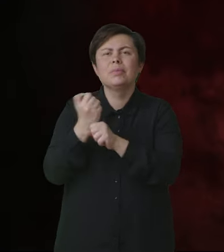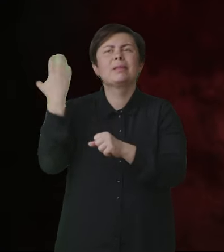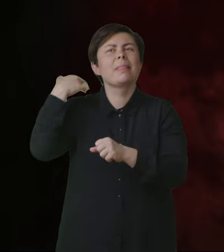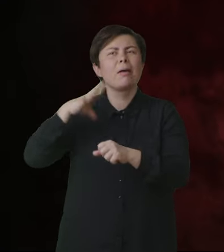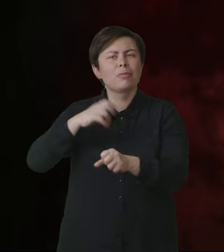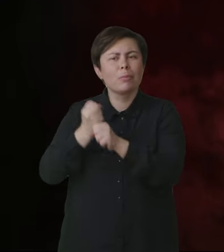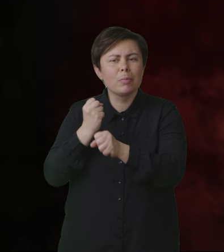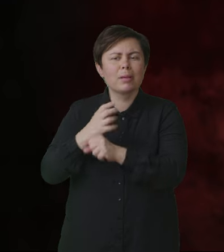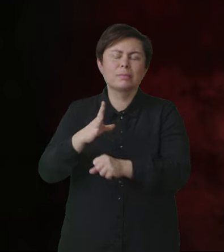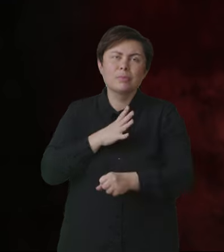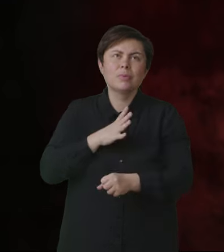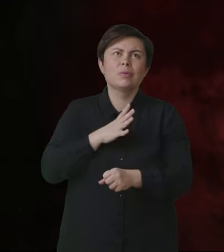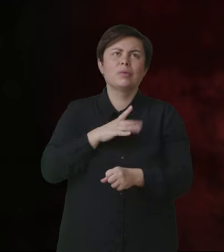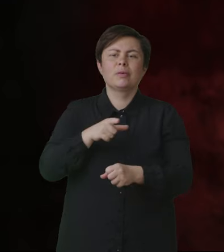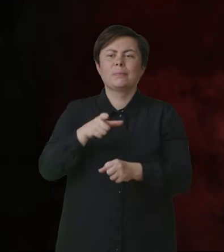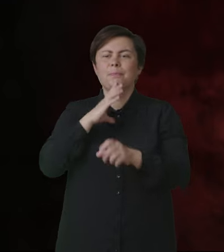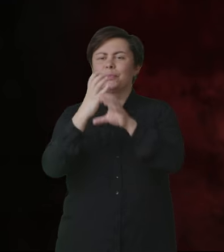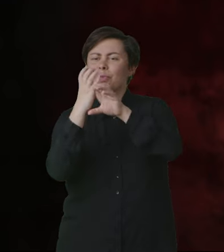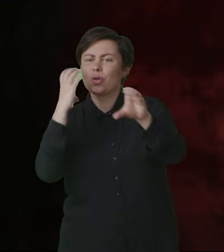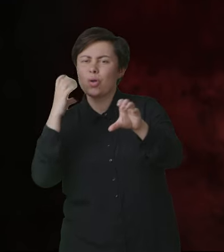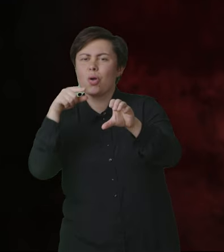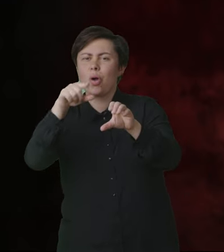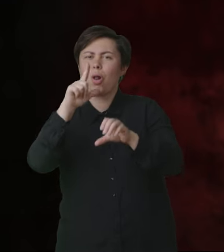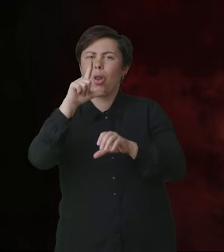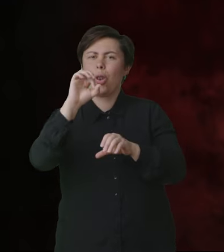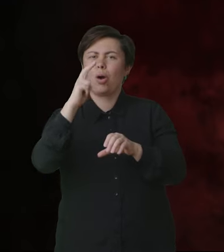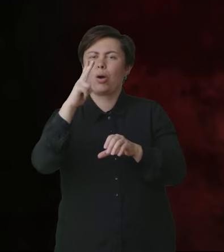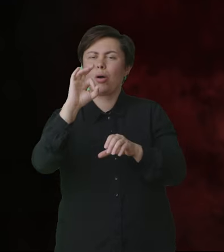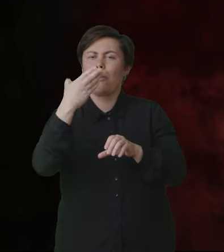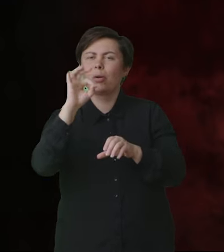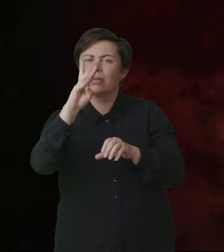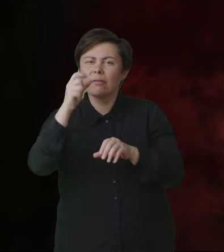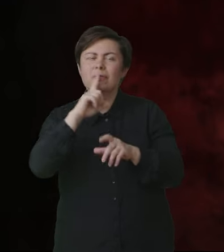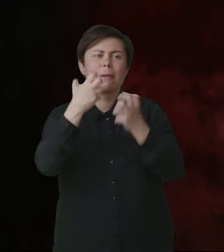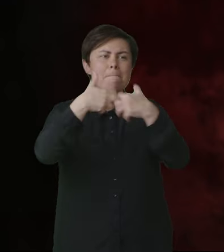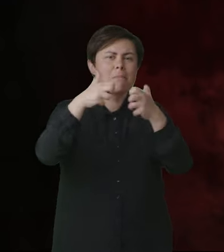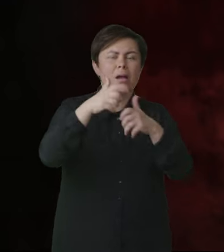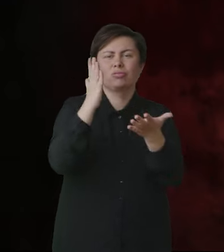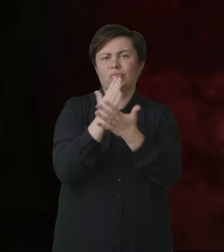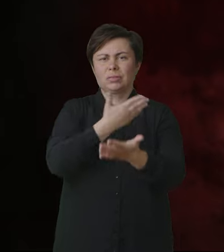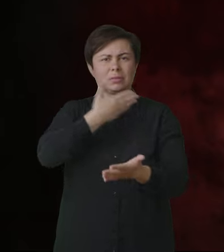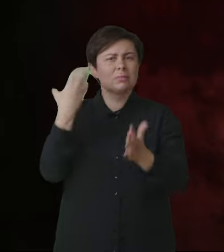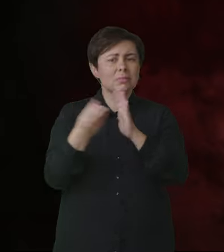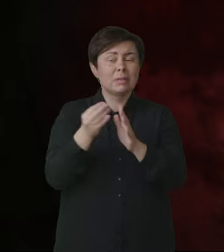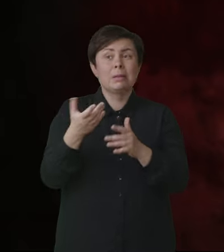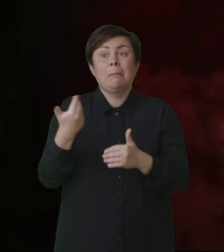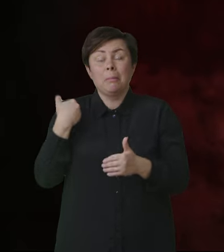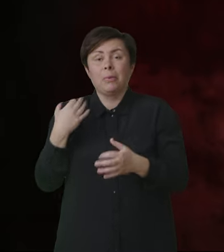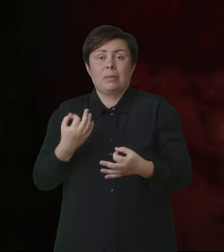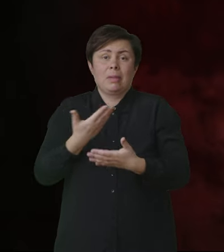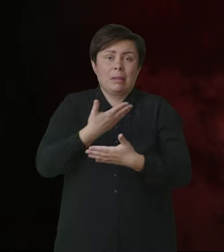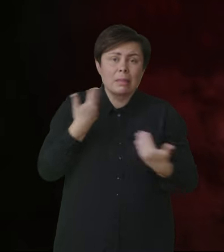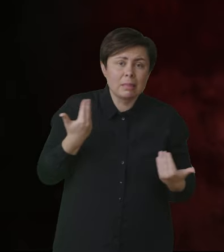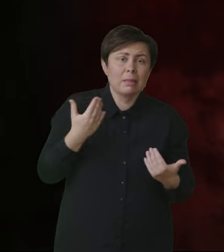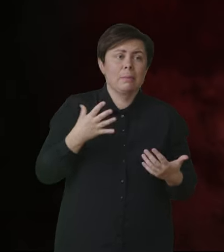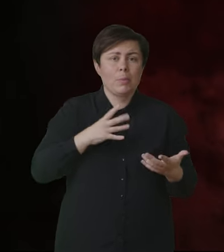pracowałem, tam lokomotywownia. Człowiek idzie i patrzy. Nie ma. Było, nie ma. Były